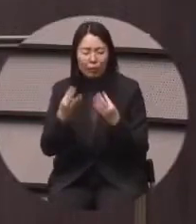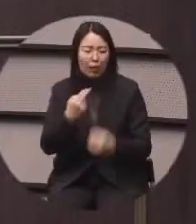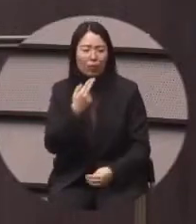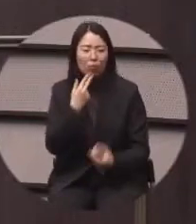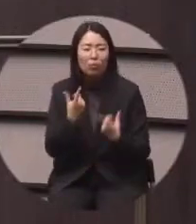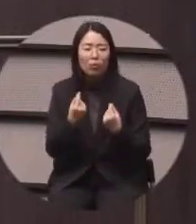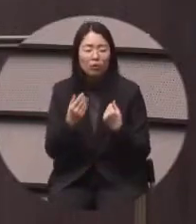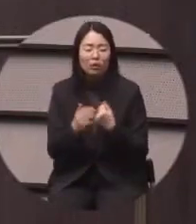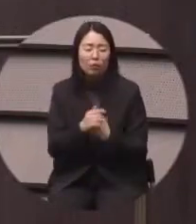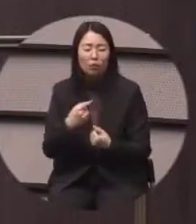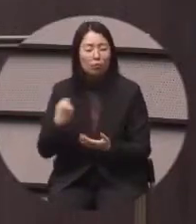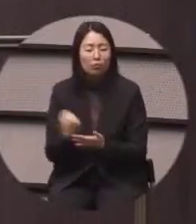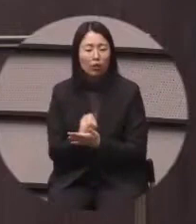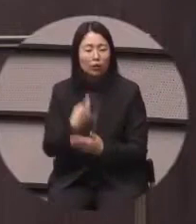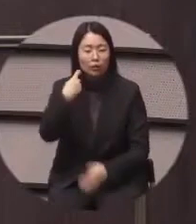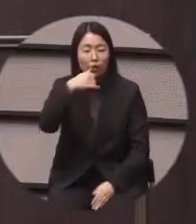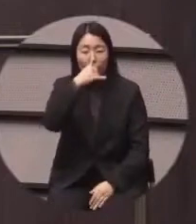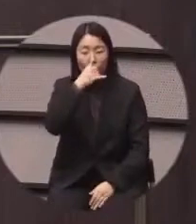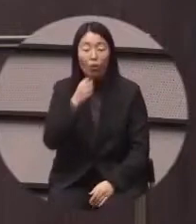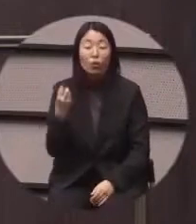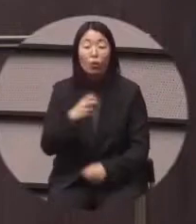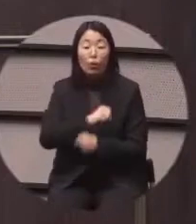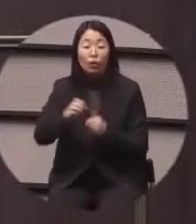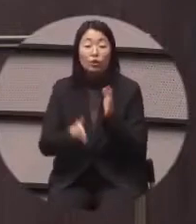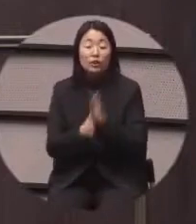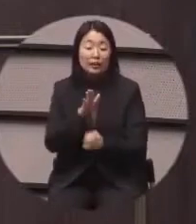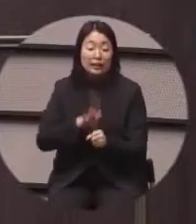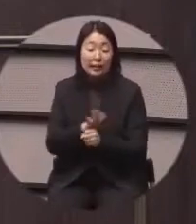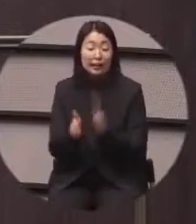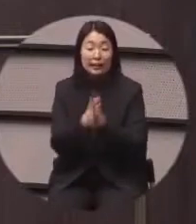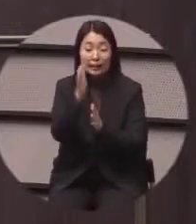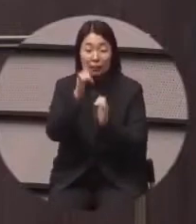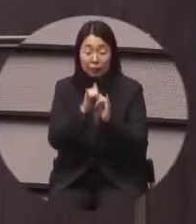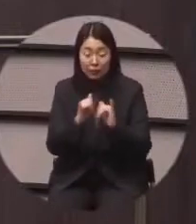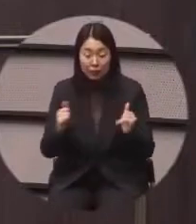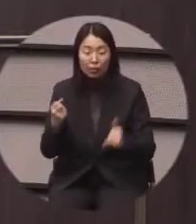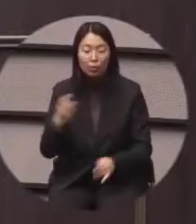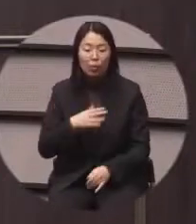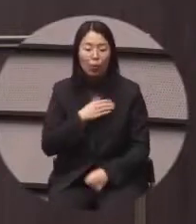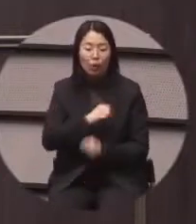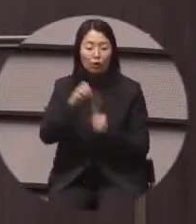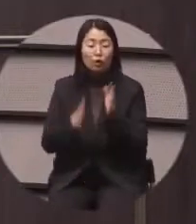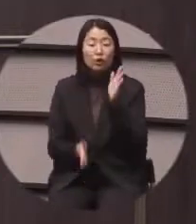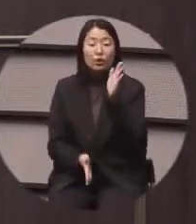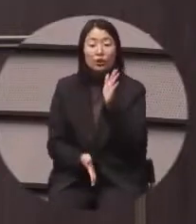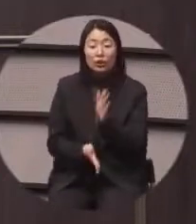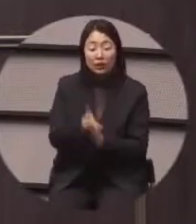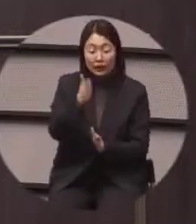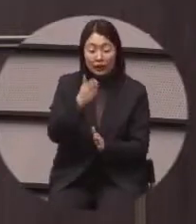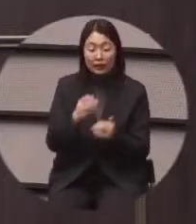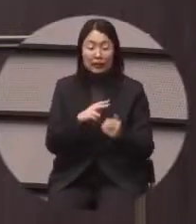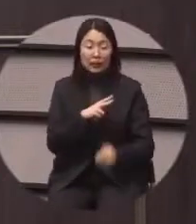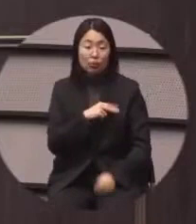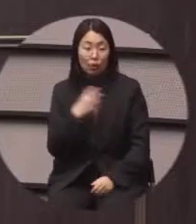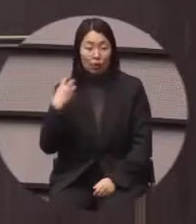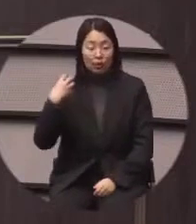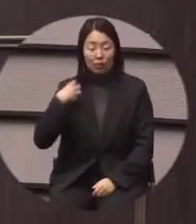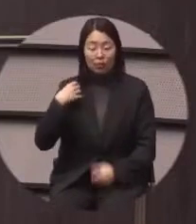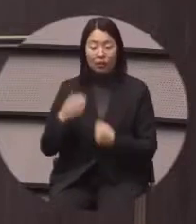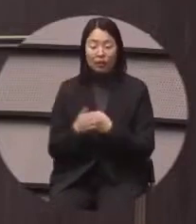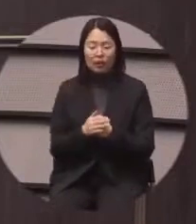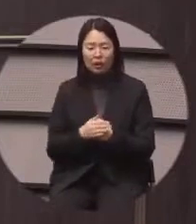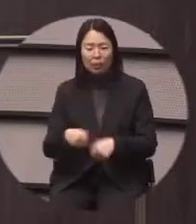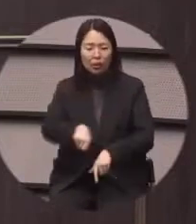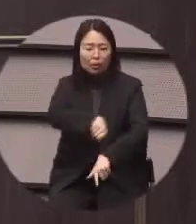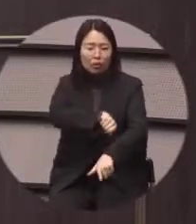표하며 광주시를 사랑하는 시민이자 이들을 대표하는 광주시 의원으로서 적극 행정을 통한 효율적